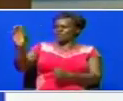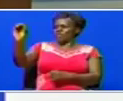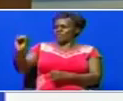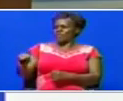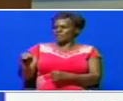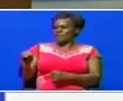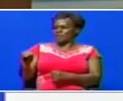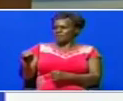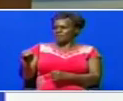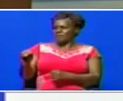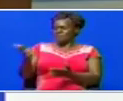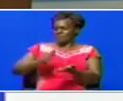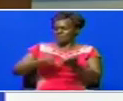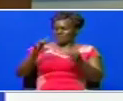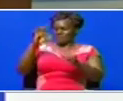474,563 registered voters.